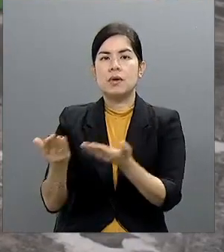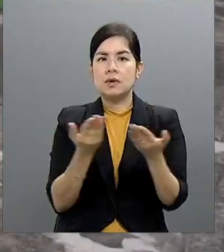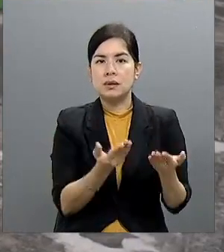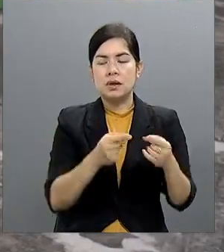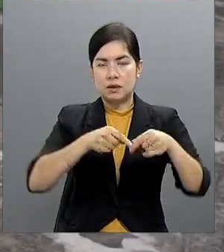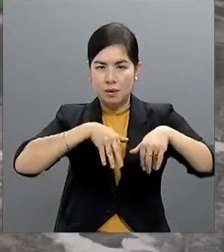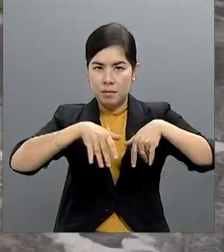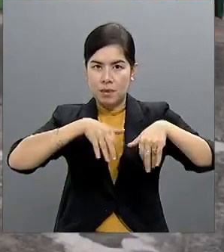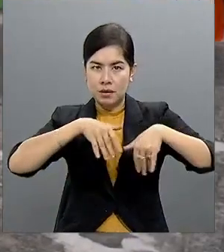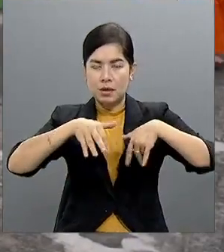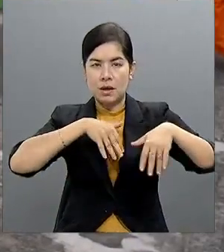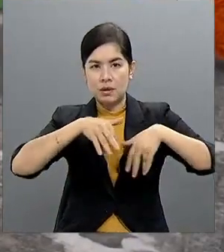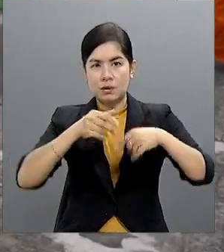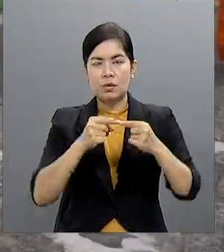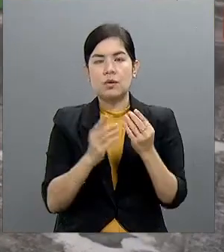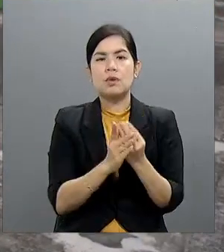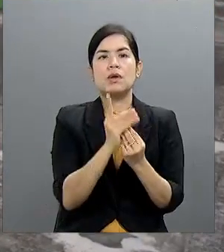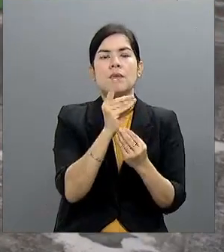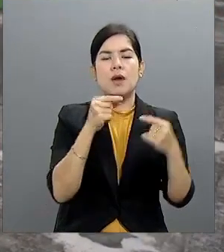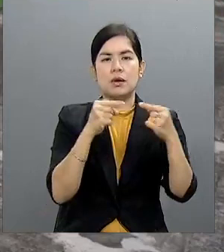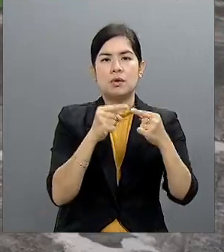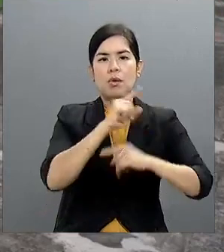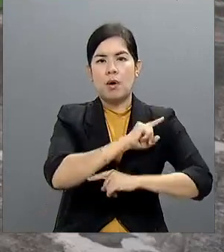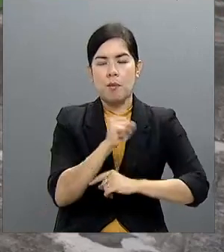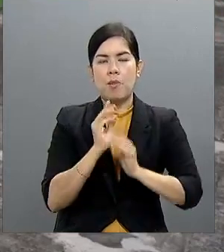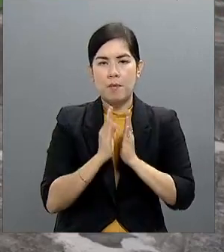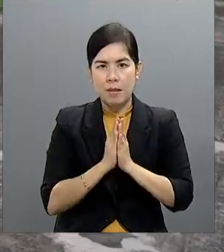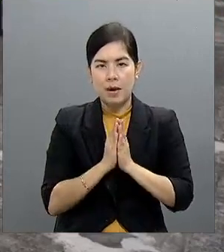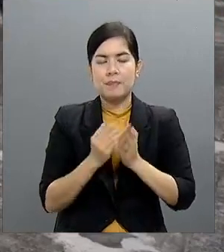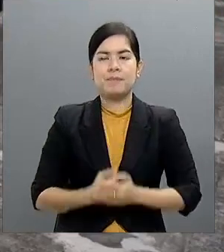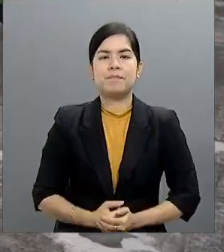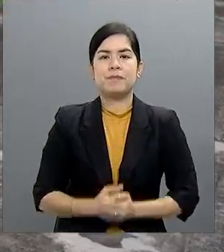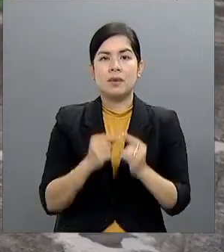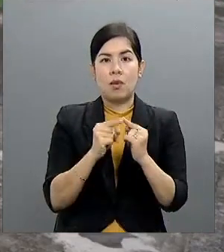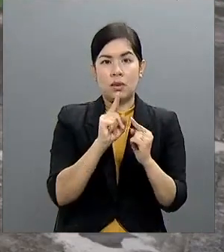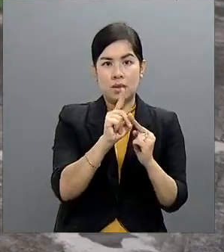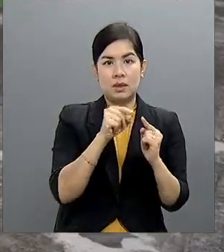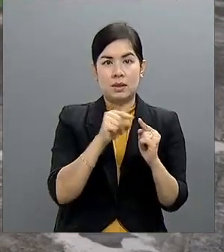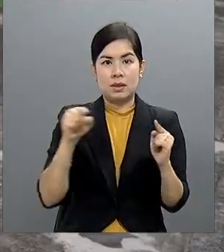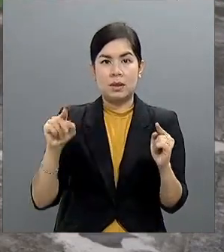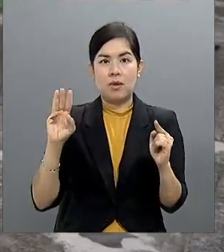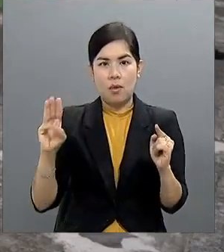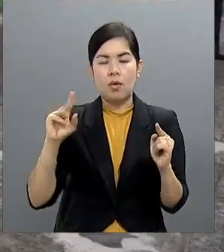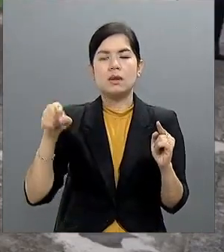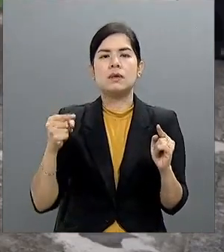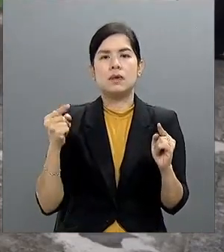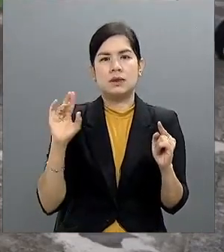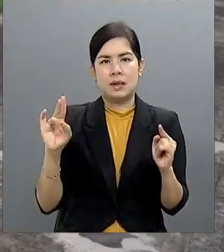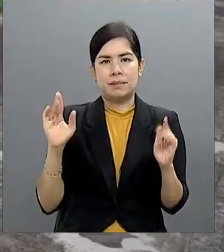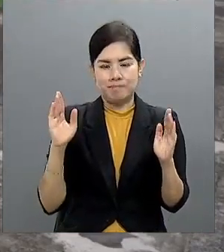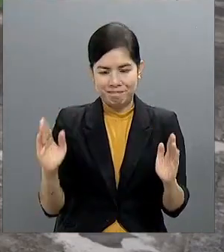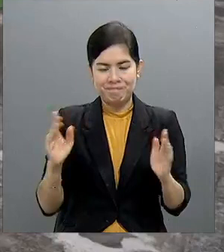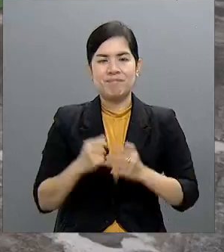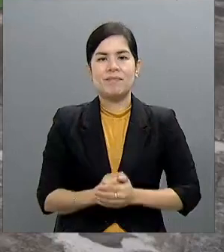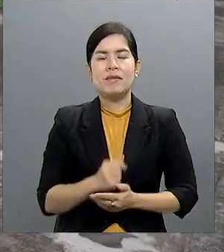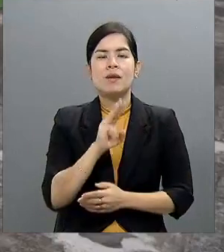าห์พุทธศาสนาเนื่องในวันอาสาฬหบูชาและวันเข้าพรรษา 1-6 กรกฎาคมนี้ทางช่องทาง